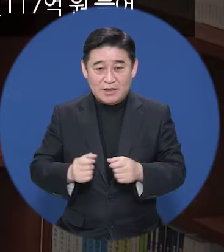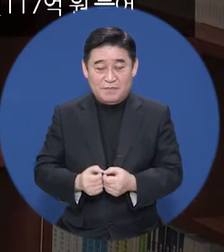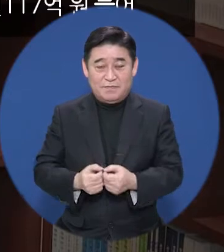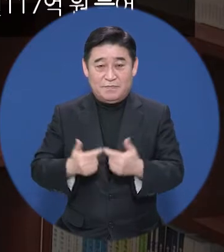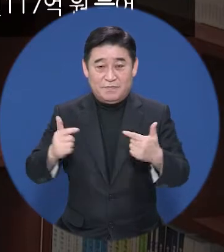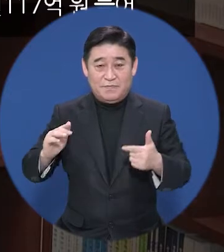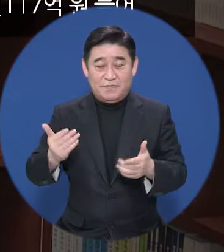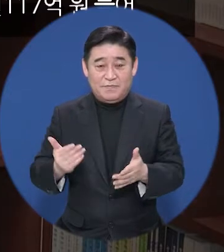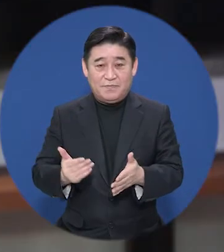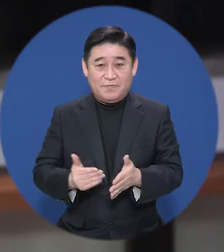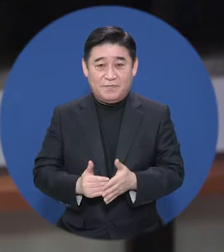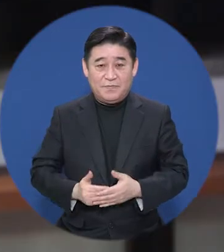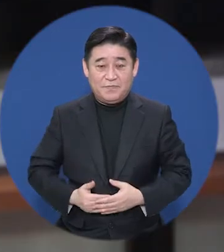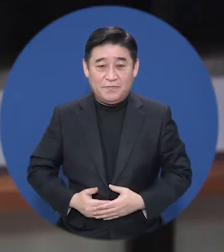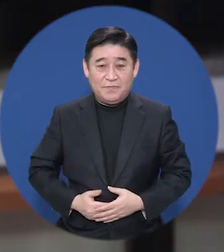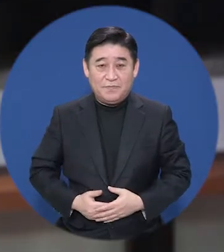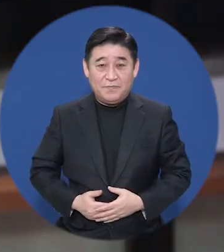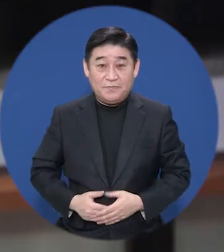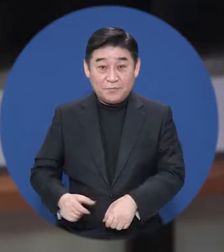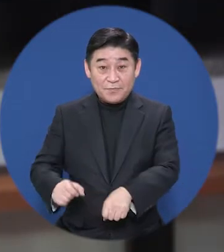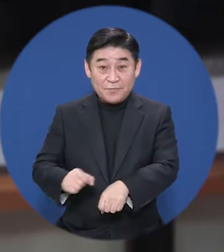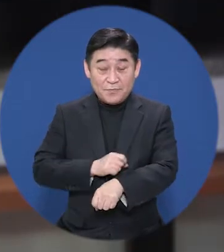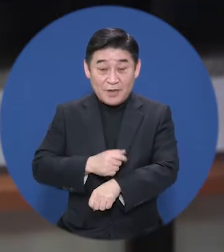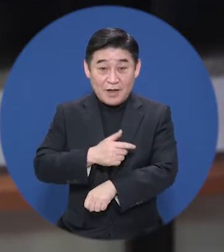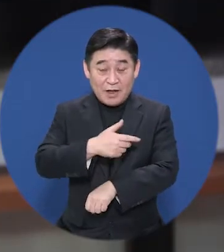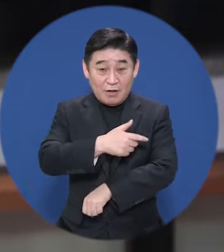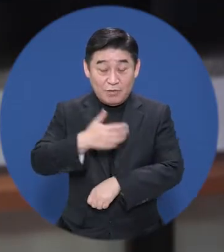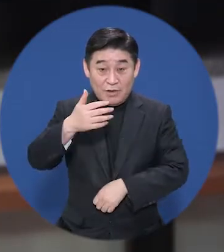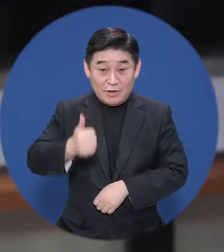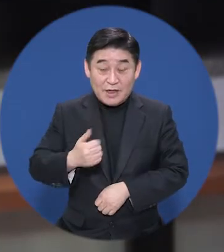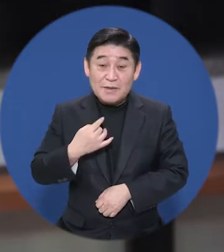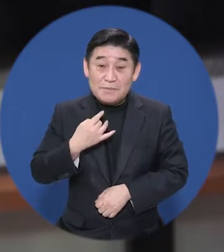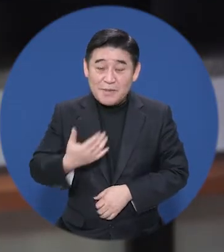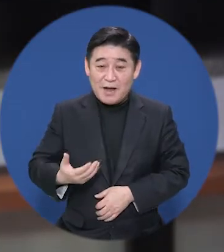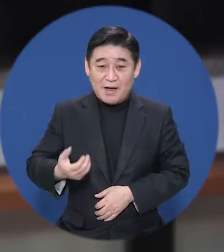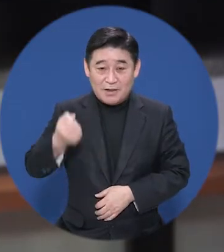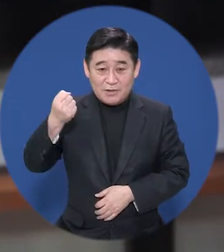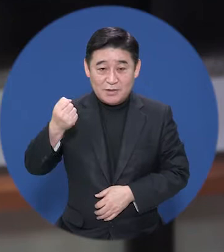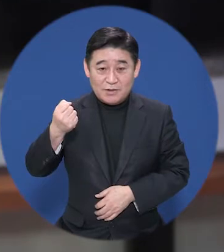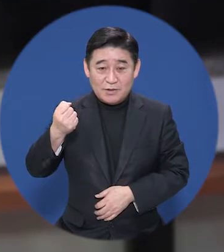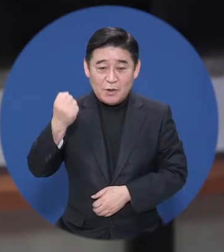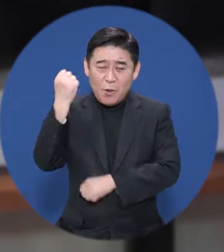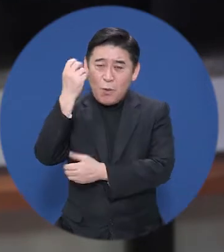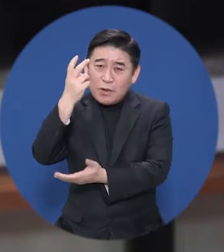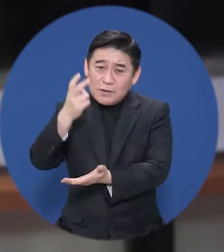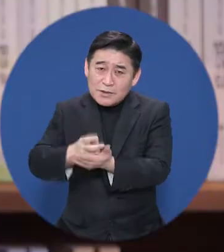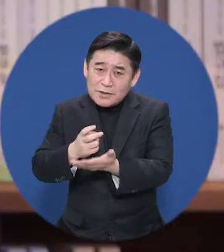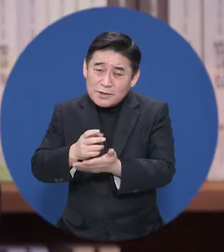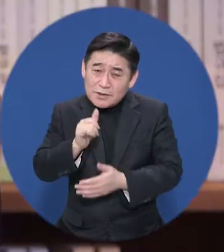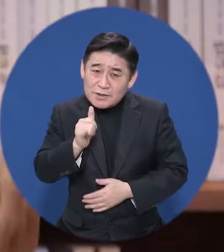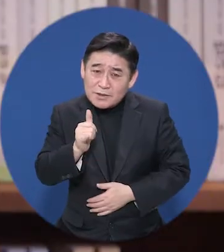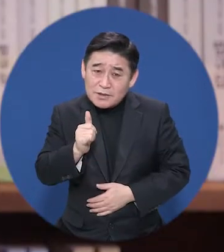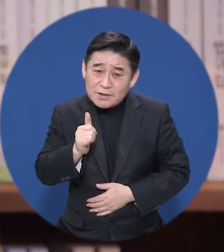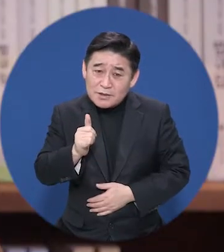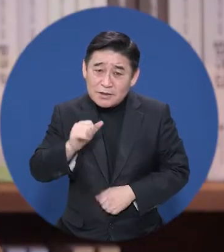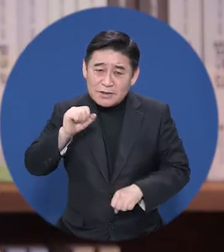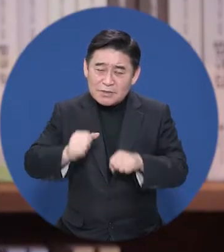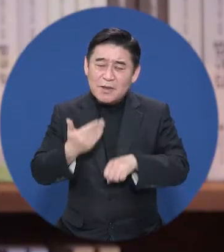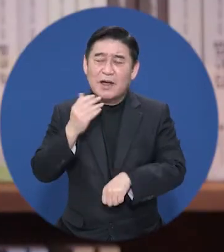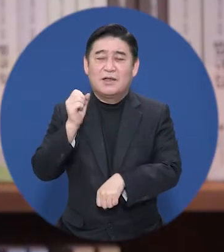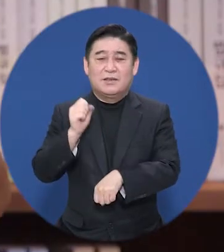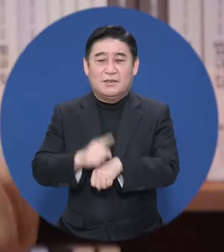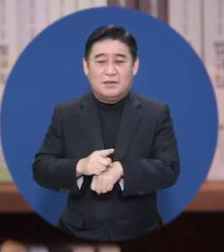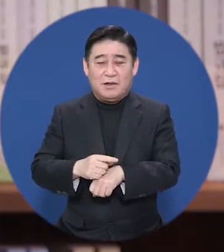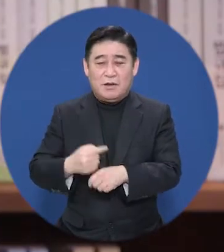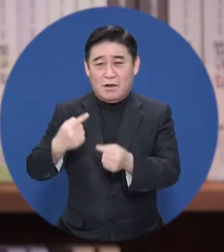좀 됐습니다. 네. 특별히 이제 위원장님만 가지고 계신 네네. 원칙이 혹시 있을까요? 집행 가능성이라든가